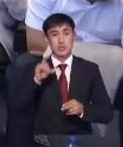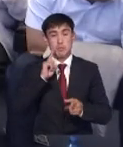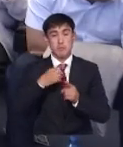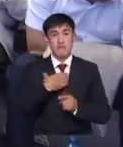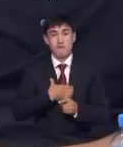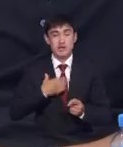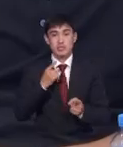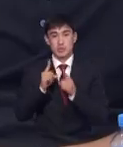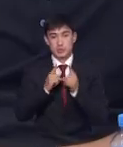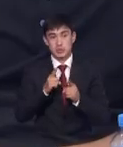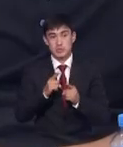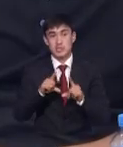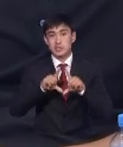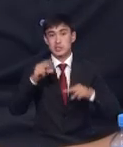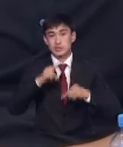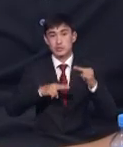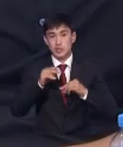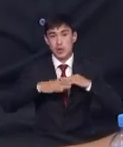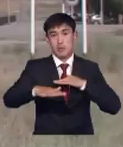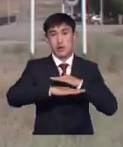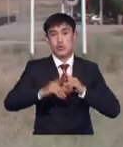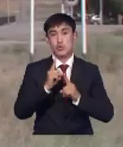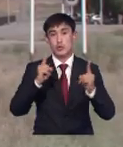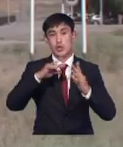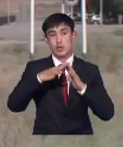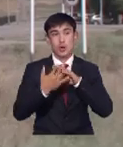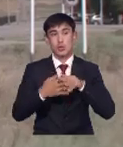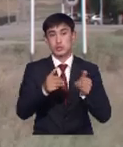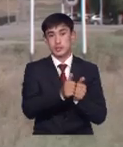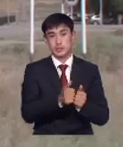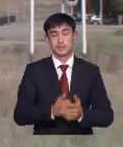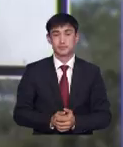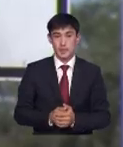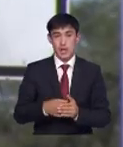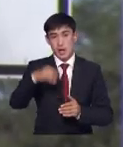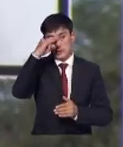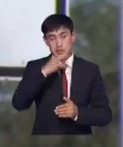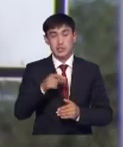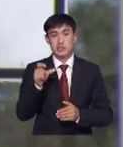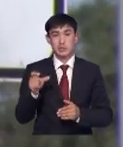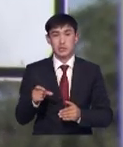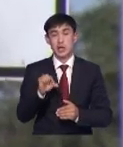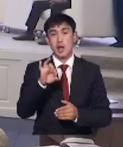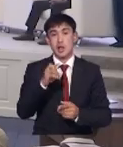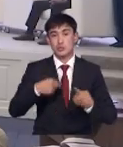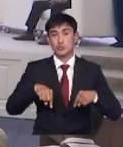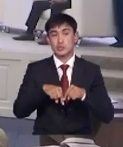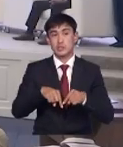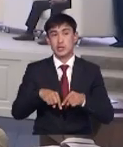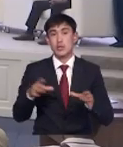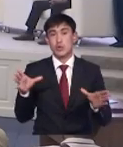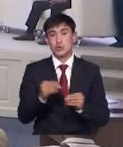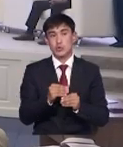маңызы зор. Себебі станцияның салу аймағы өңірдегі үлкен ауылына түсіп тұрғаны белгілі. Қазақстанның азаматтық альянсы ұйымдастырған